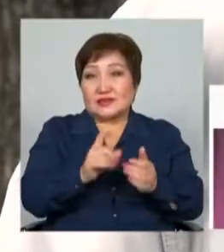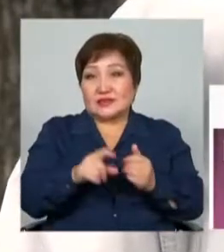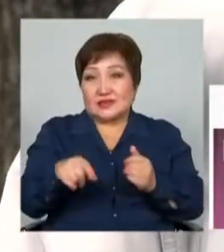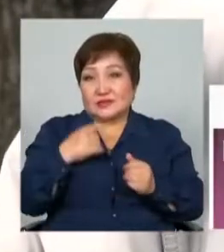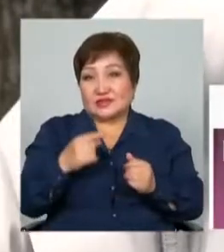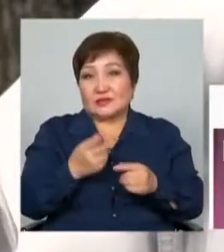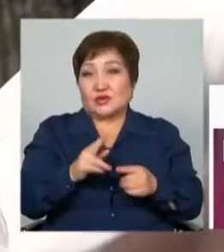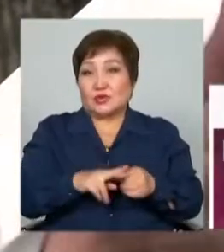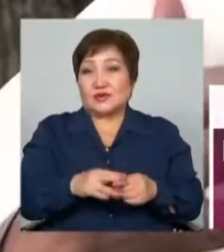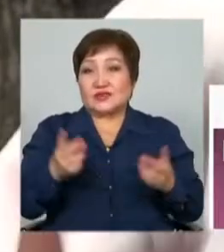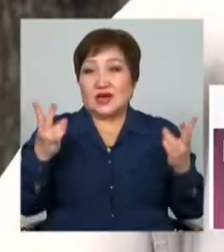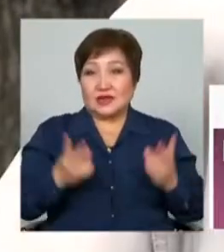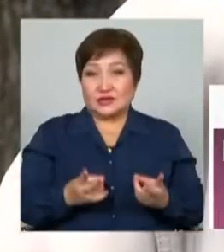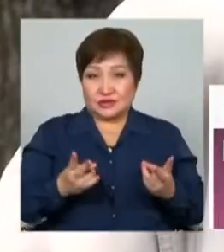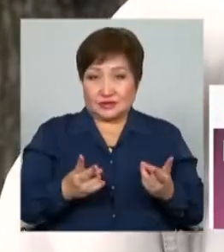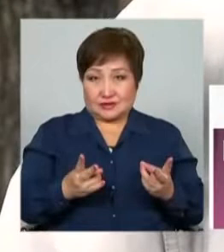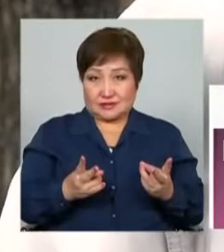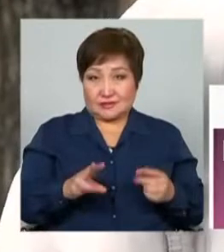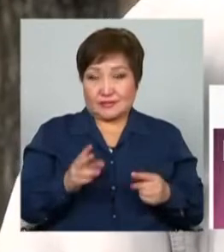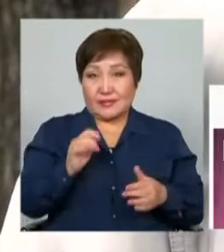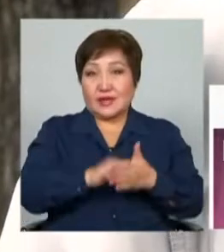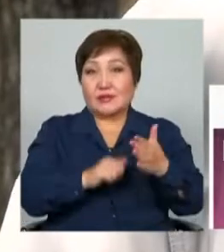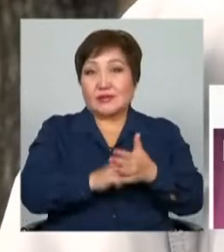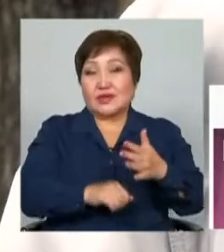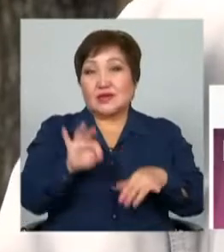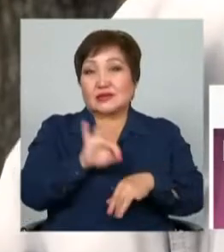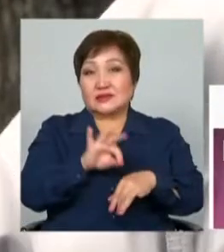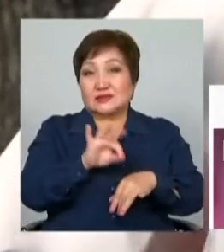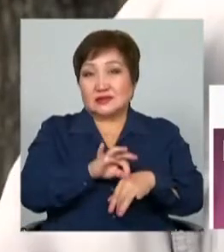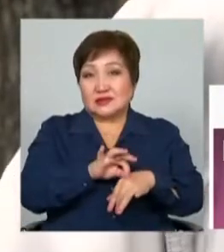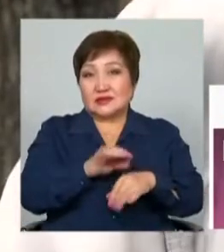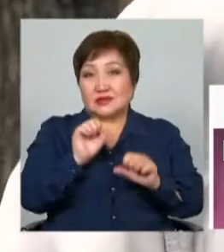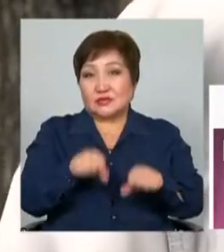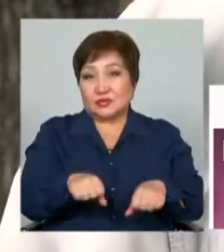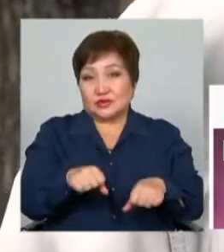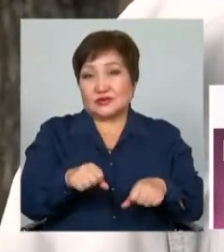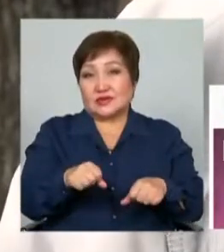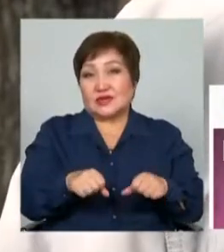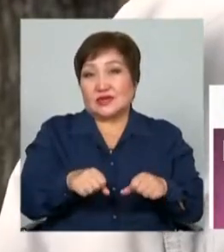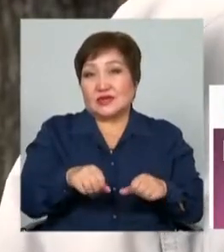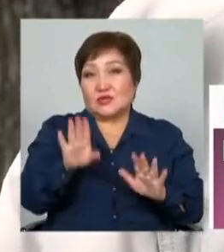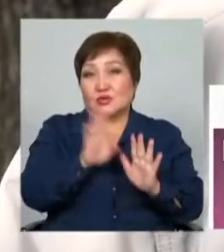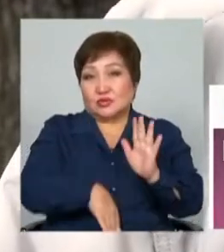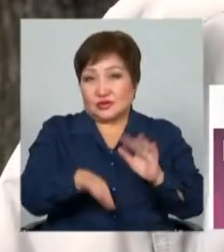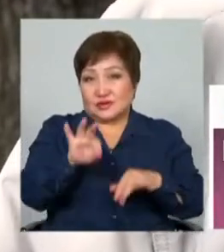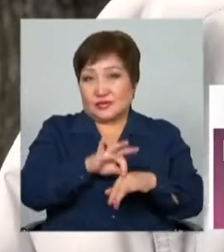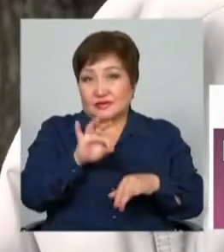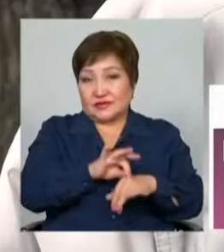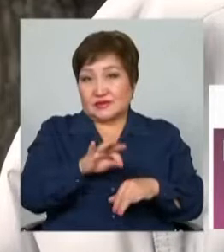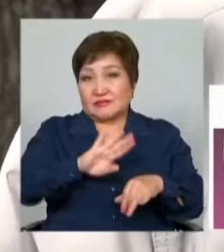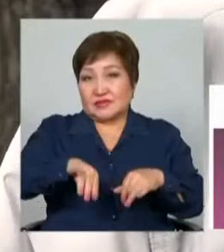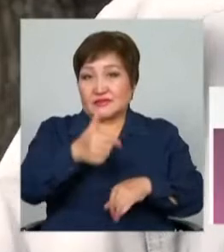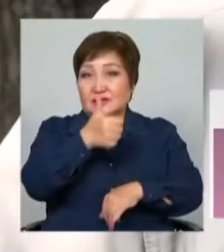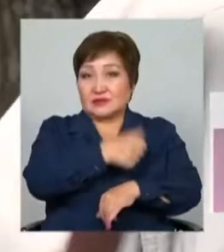Бұл өте қажет нәрсе, себебі індеттің бір күні тосыннан келіп есеңгіретіп тастау мүмкіндігі жоғары. Аты жаман ауру талайдың өмірін